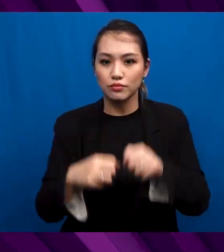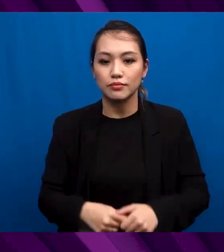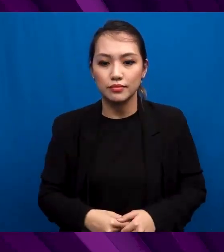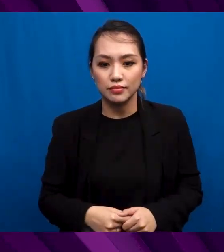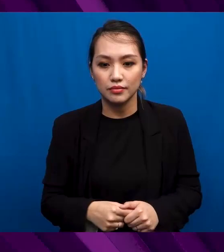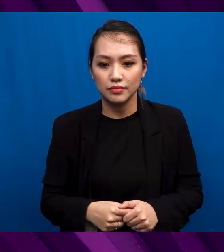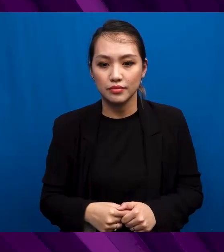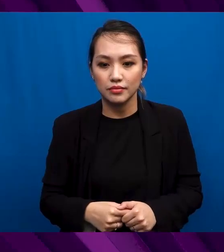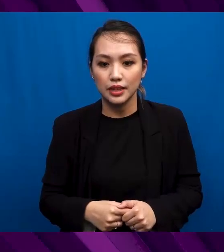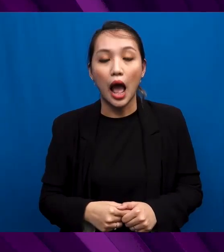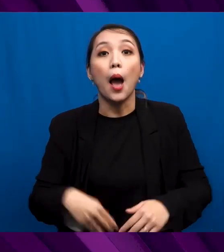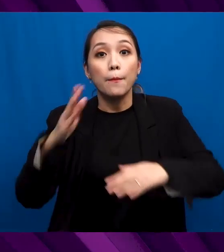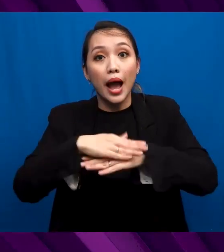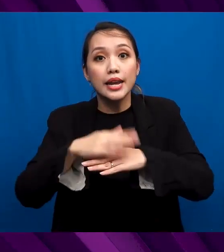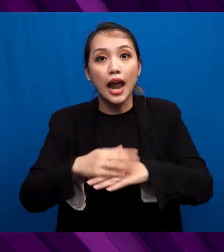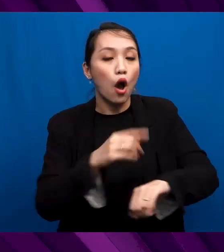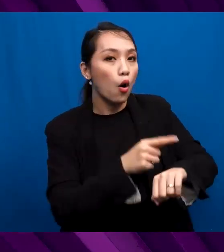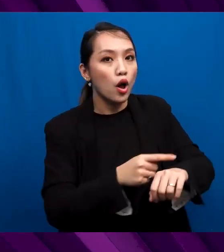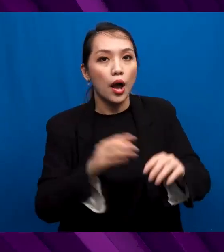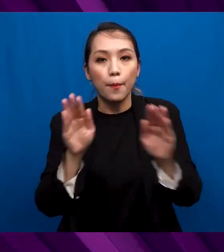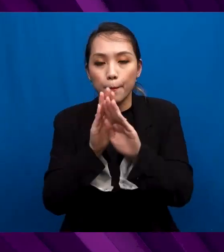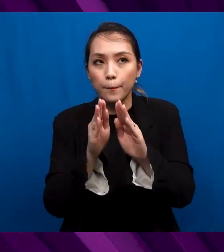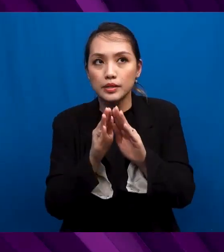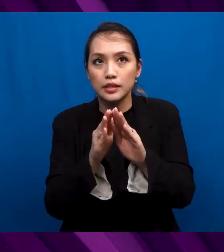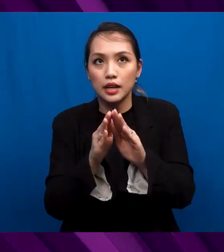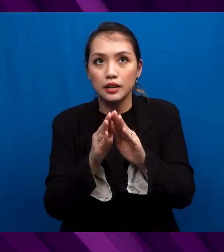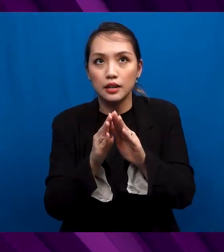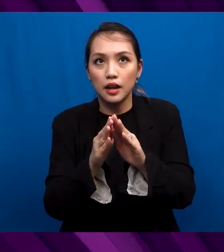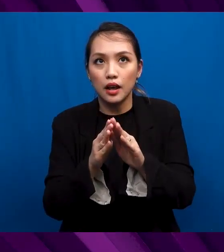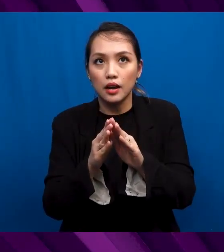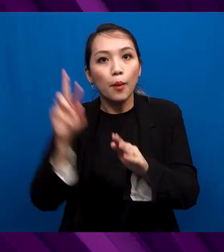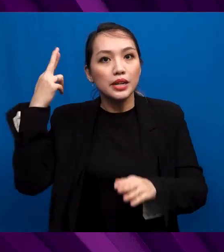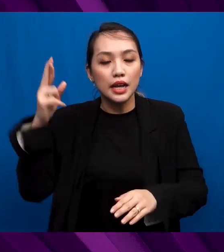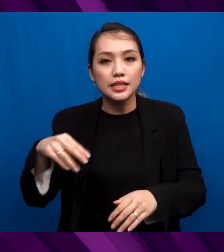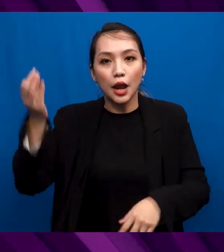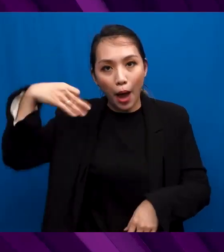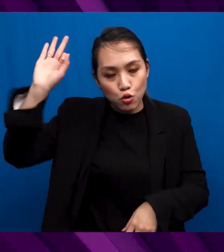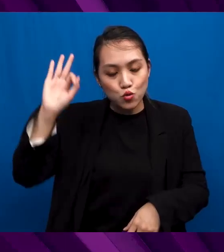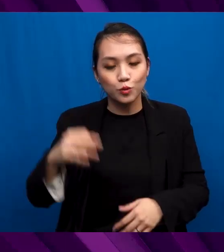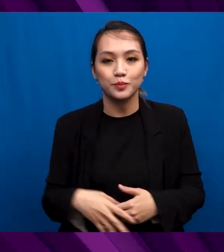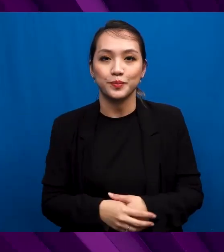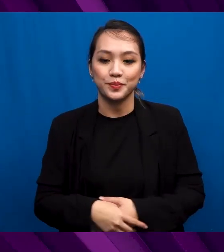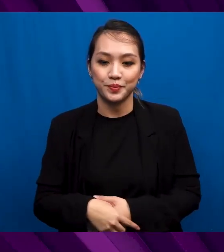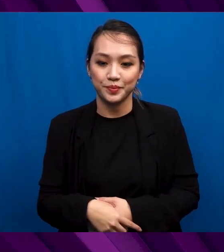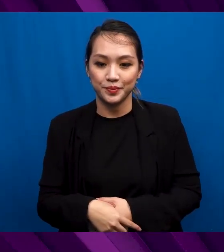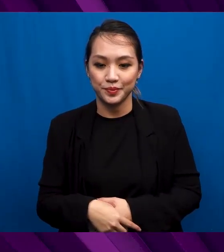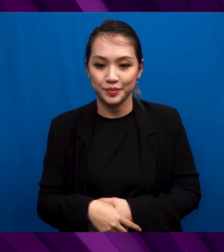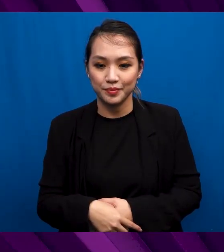dia masuk ke tanah perjanjian bersama Yesus lagi, sang janji yang ya dan